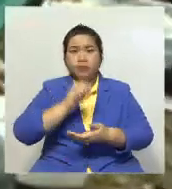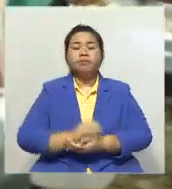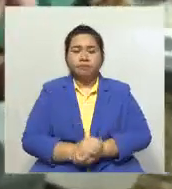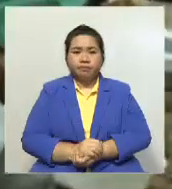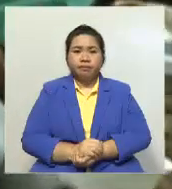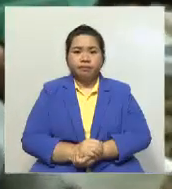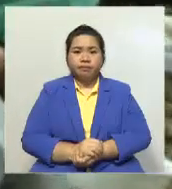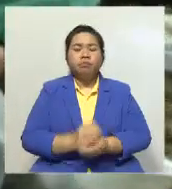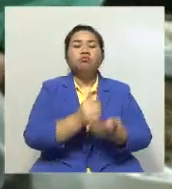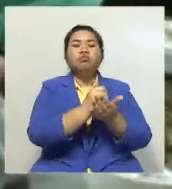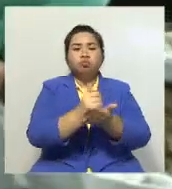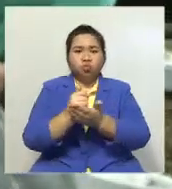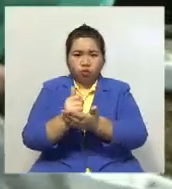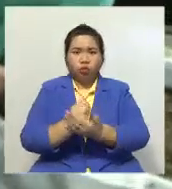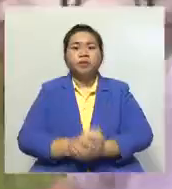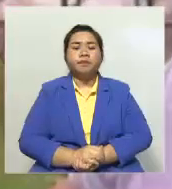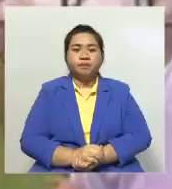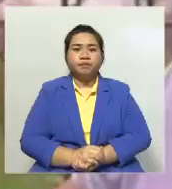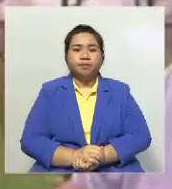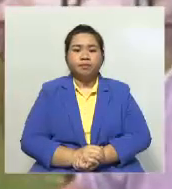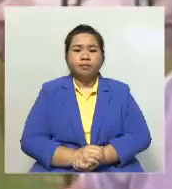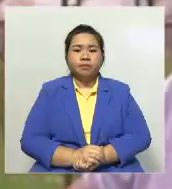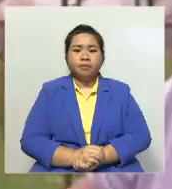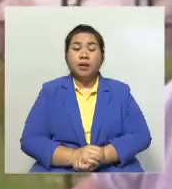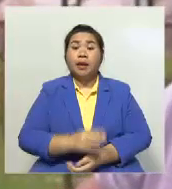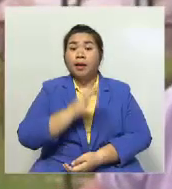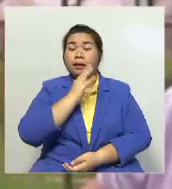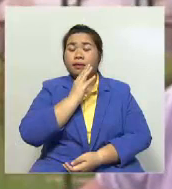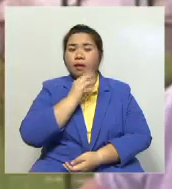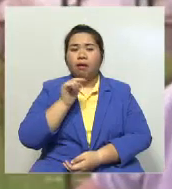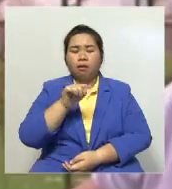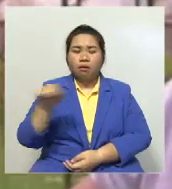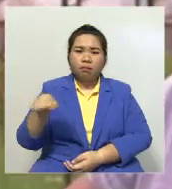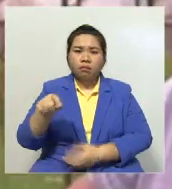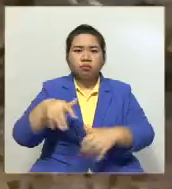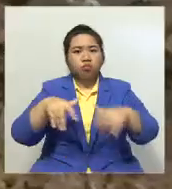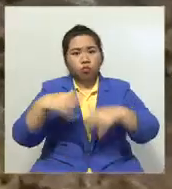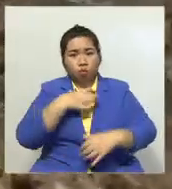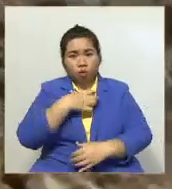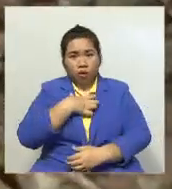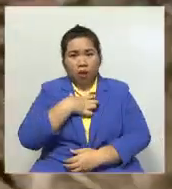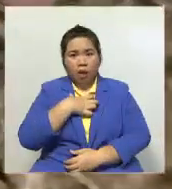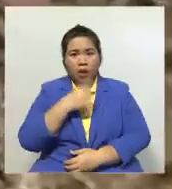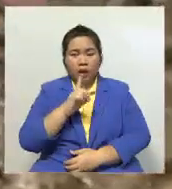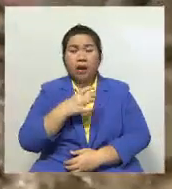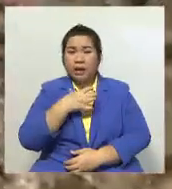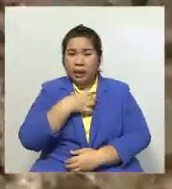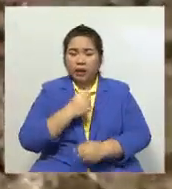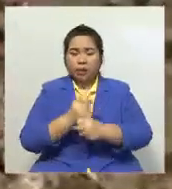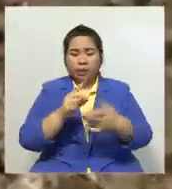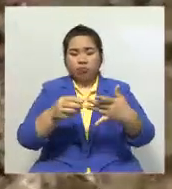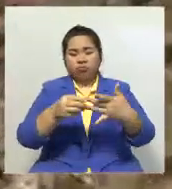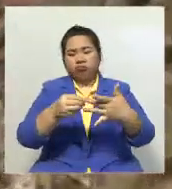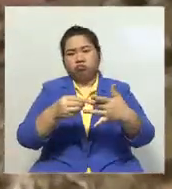ำไปช่วยชุมชนเรื่องของสิ่งที่ชาวบ้านเขาต้องการทำอีกอย่างหนึ่งก็คือเรื่องของ